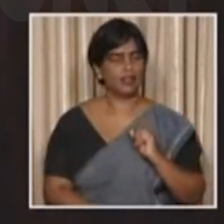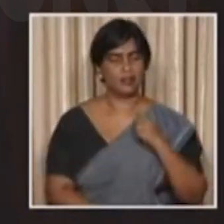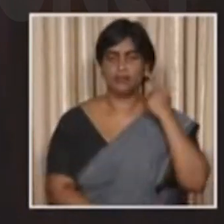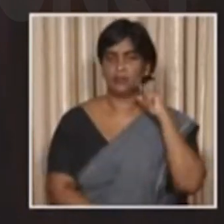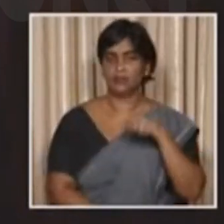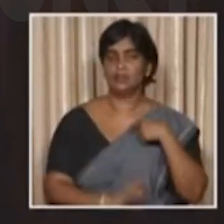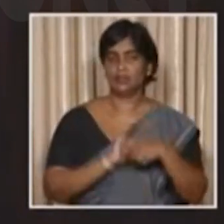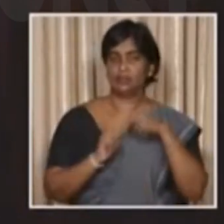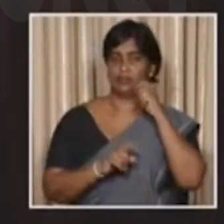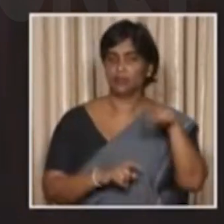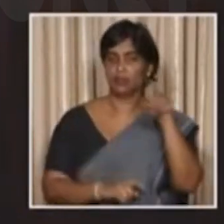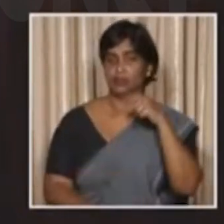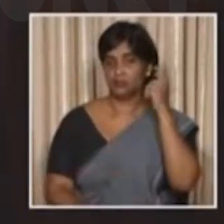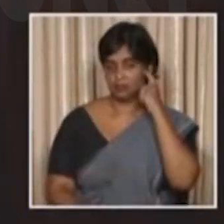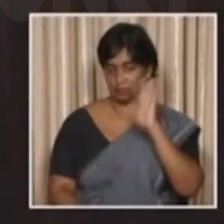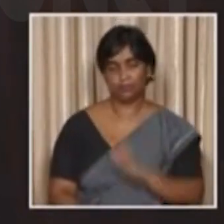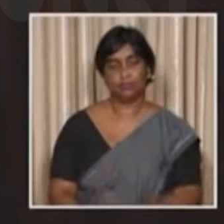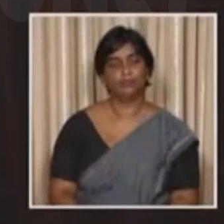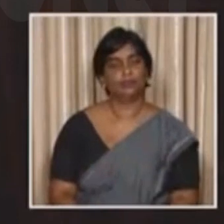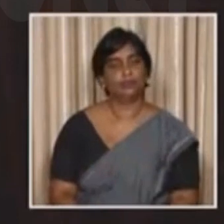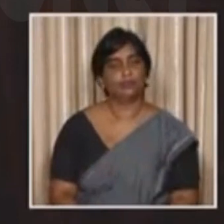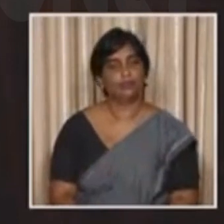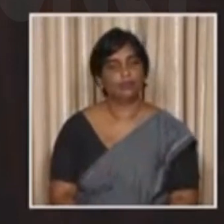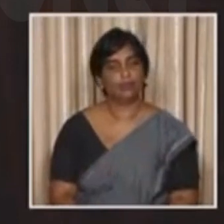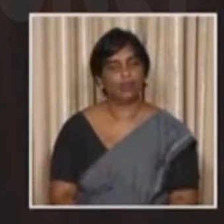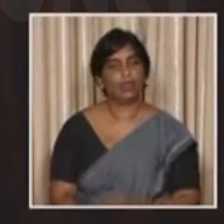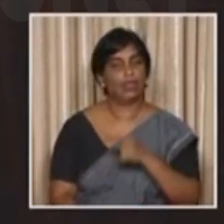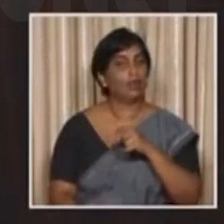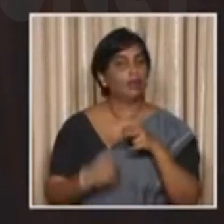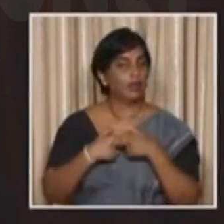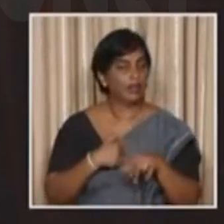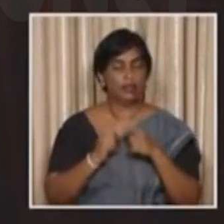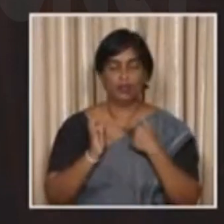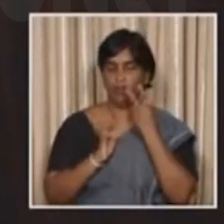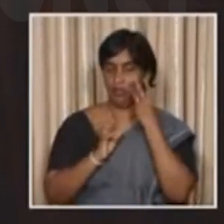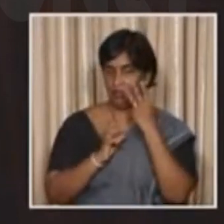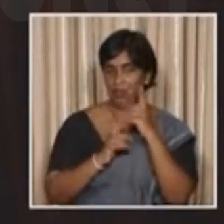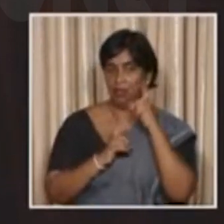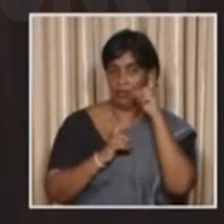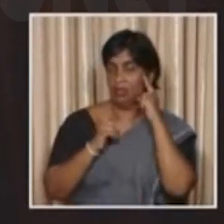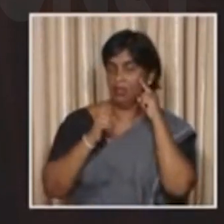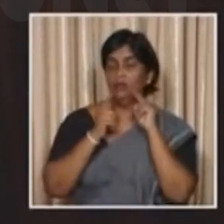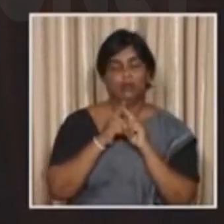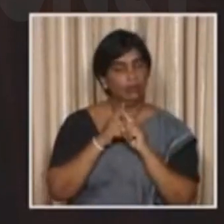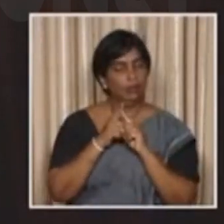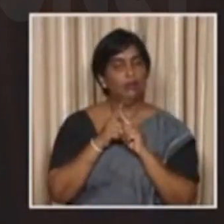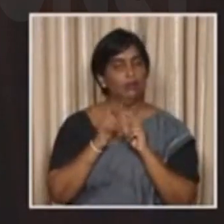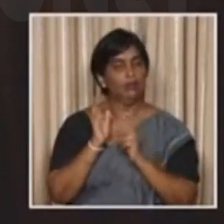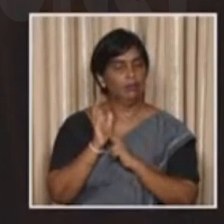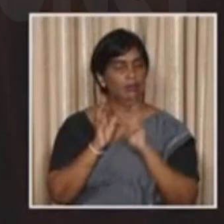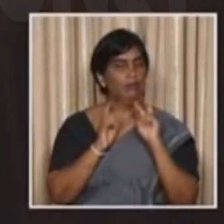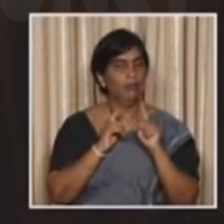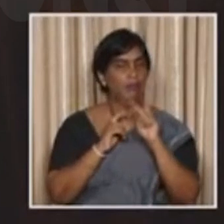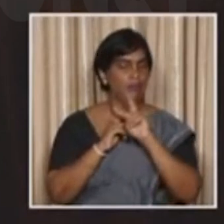පිළිබඳ මේ රටේ මහජනතාව දැනගත යුතුයි. ඒකට හේතු තුනක් තියෙනවා. පළවෙනි හේතුව තමයි නොවැම්බර්